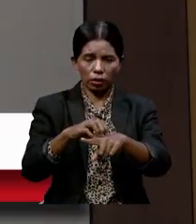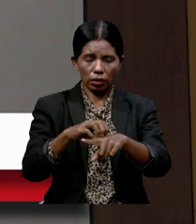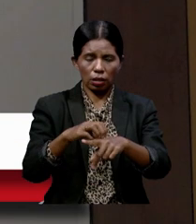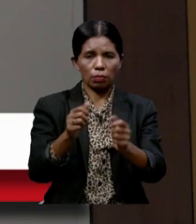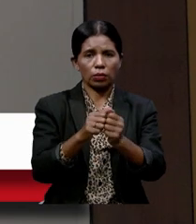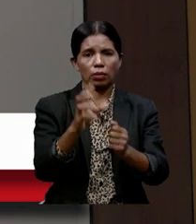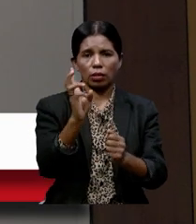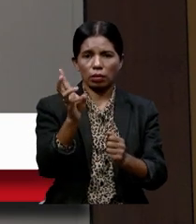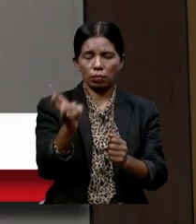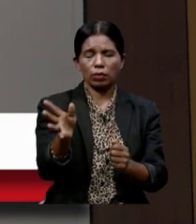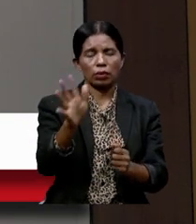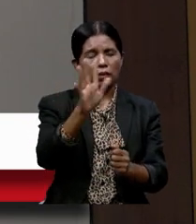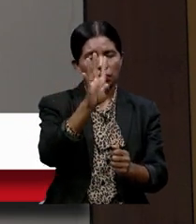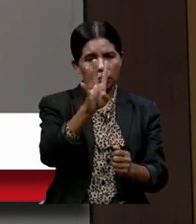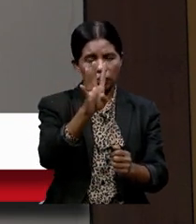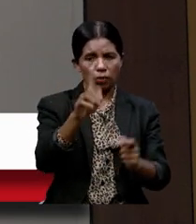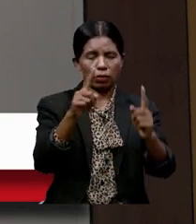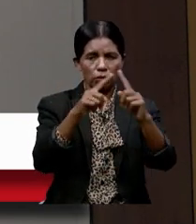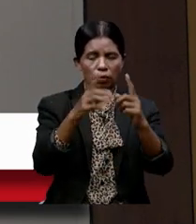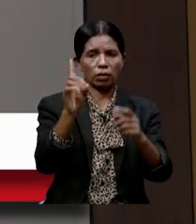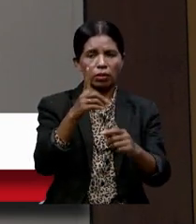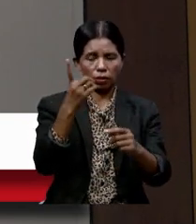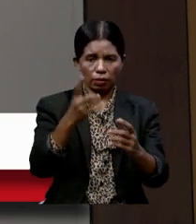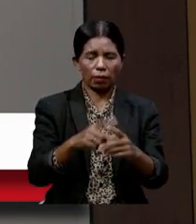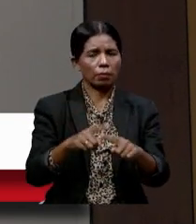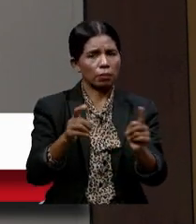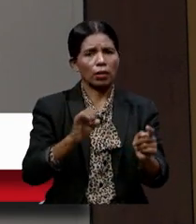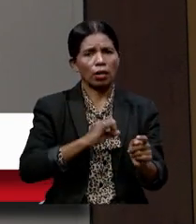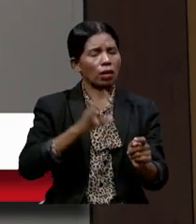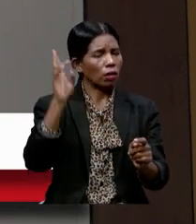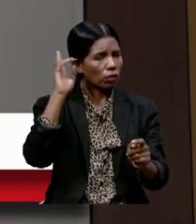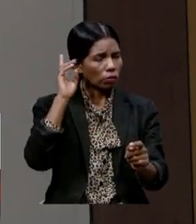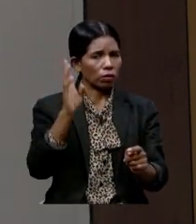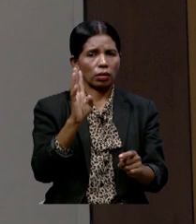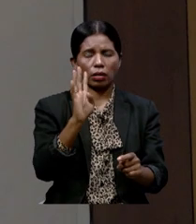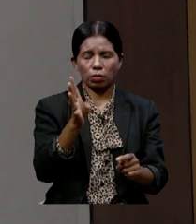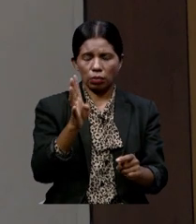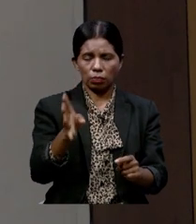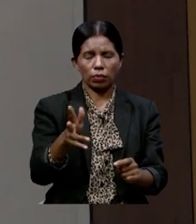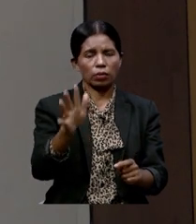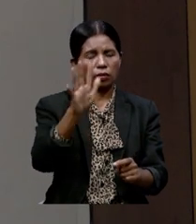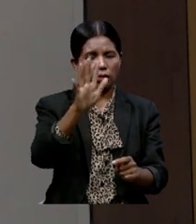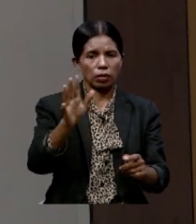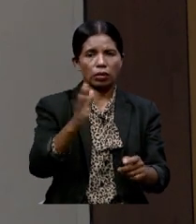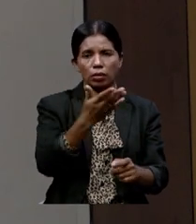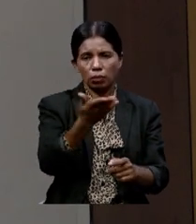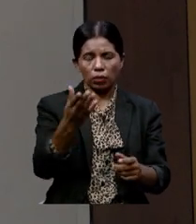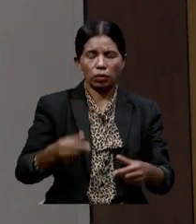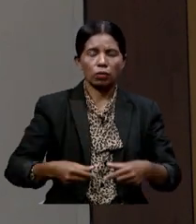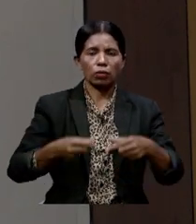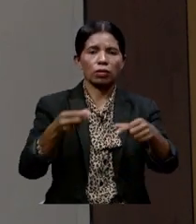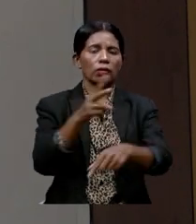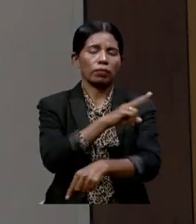64 oto ohin dader. May bi haurona dihan 55 mak itabot fo ona